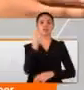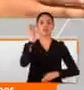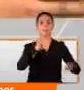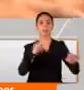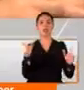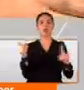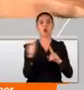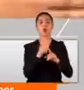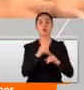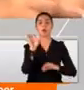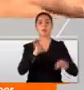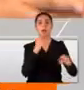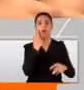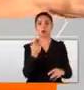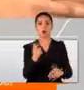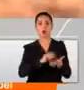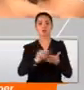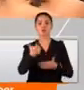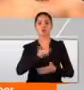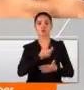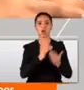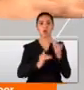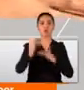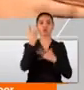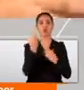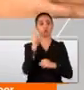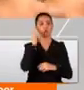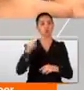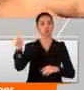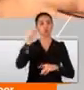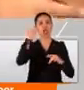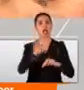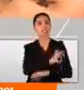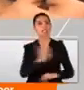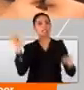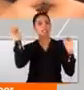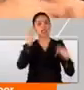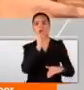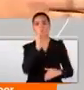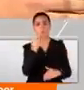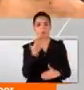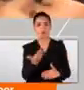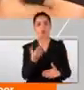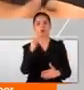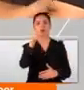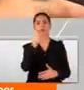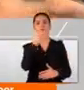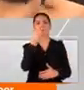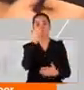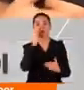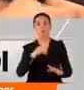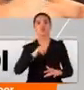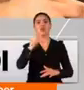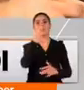koruma planı bütün çıkan yasalardan üst olduğunu düşünerek gelip haksız bir şekilde haber vermeden, verdikleri haberi beklemeden,